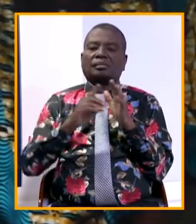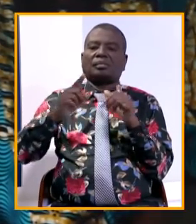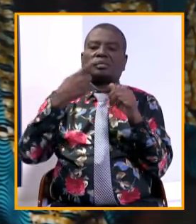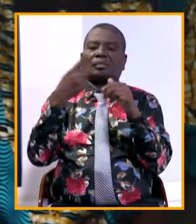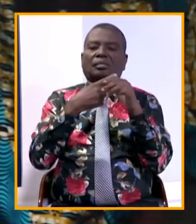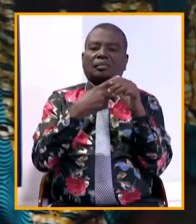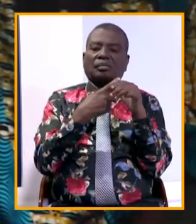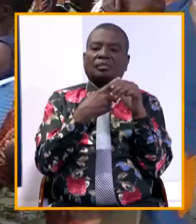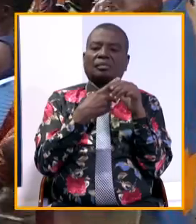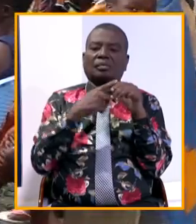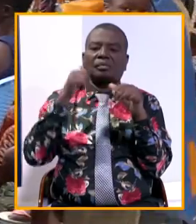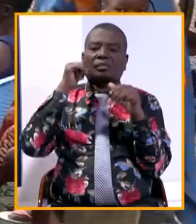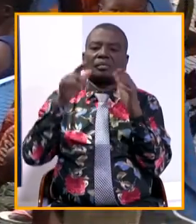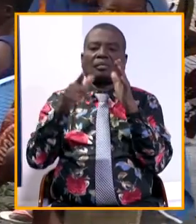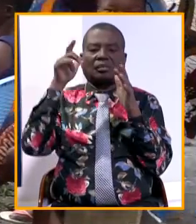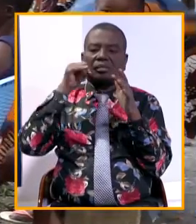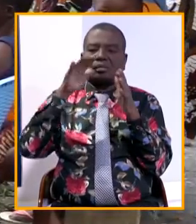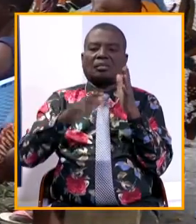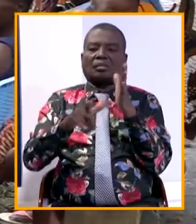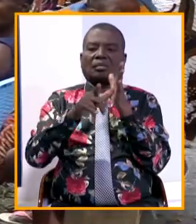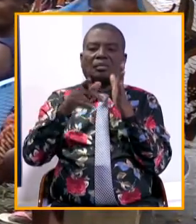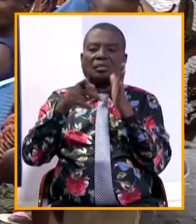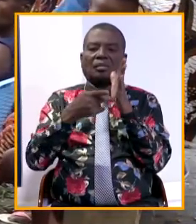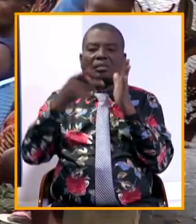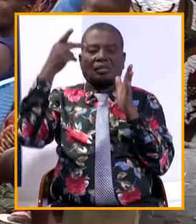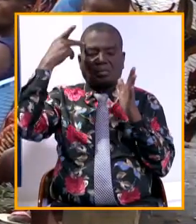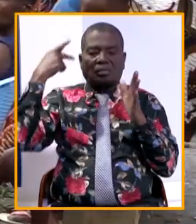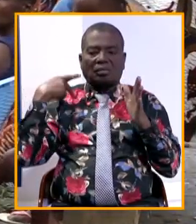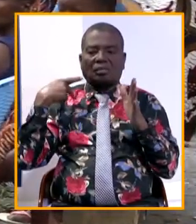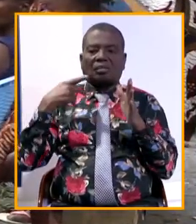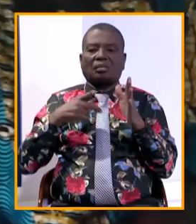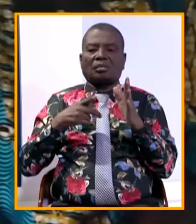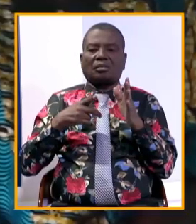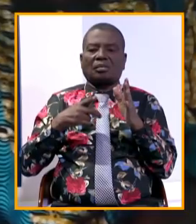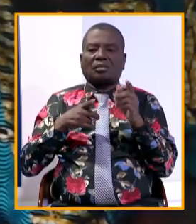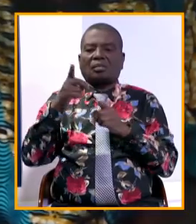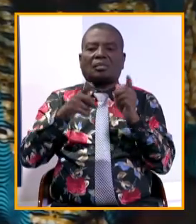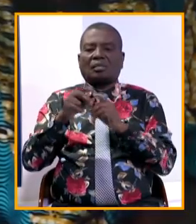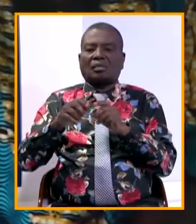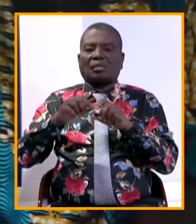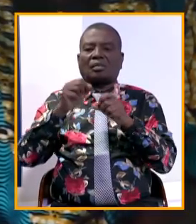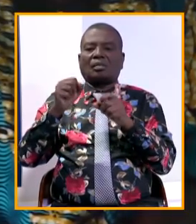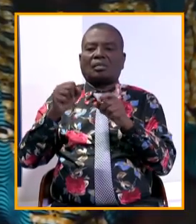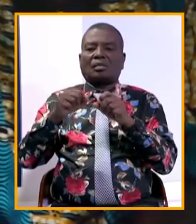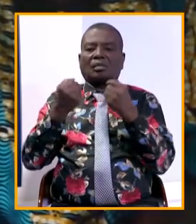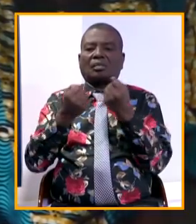Premièrement, Madame le sous-préfet, la direction des affaires sociales de